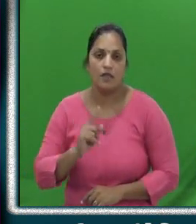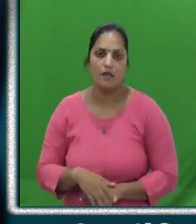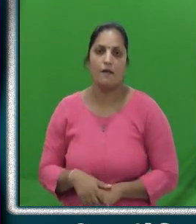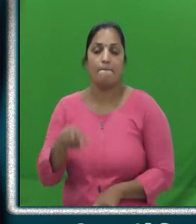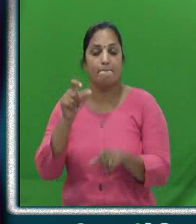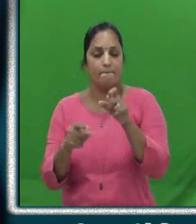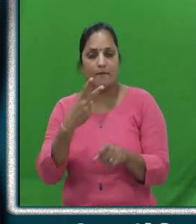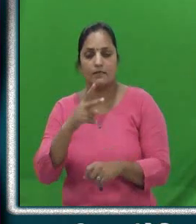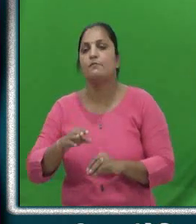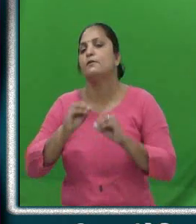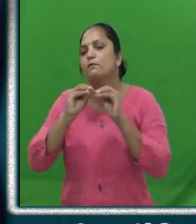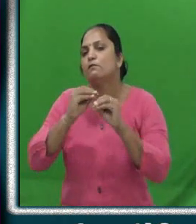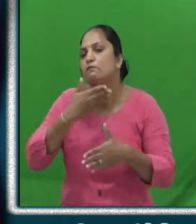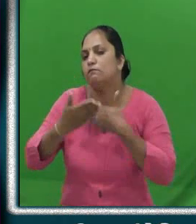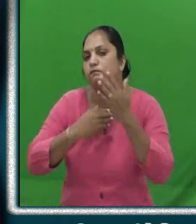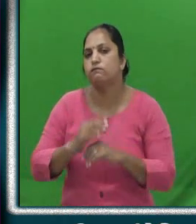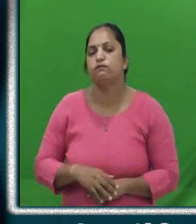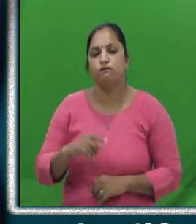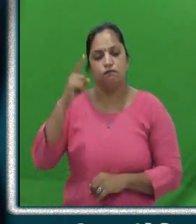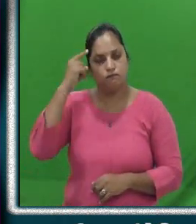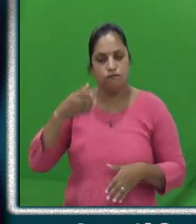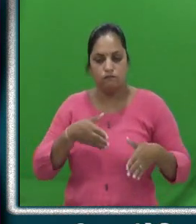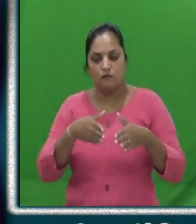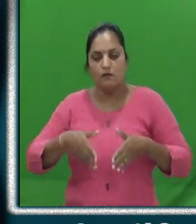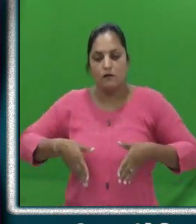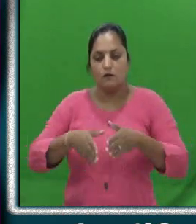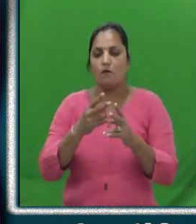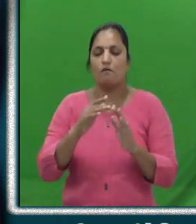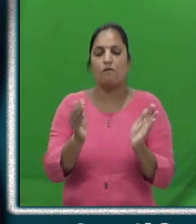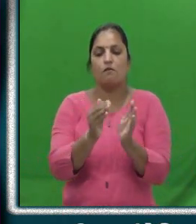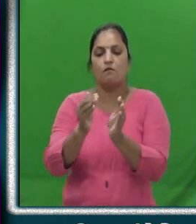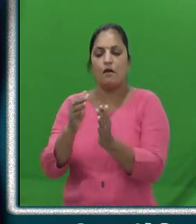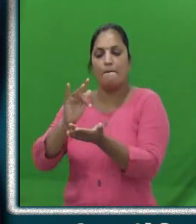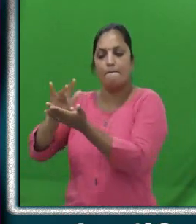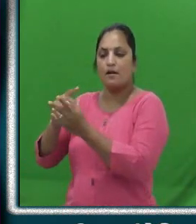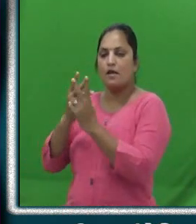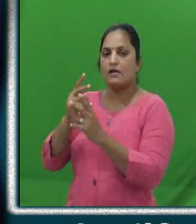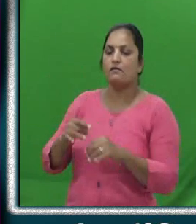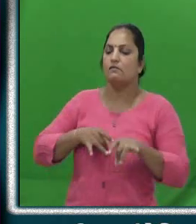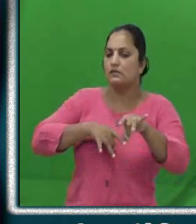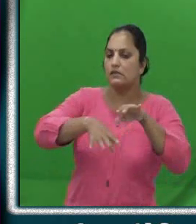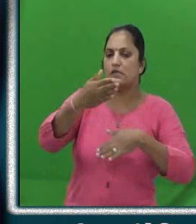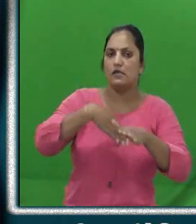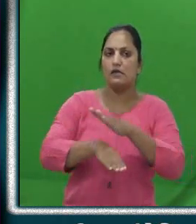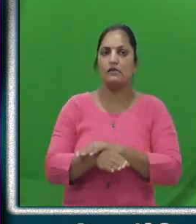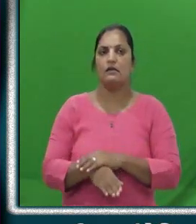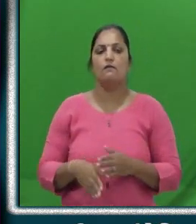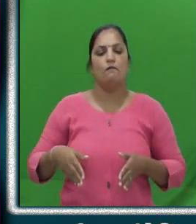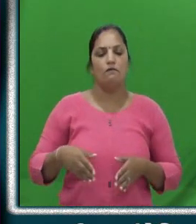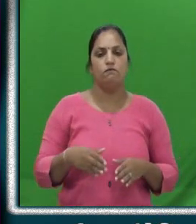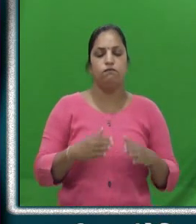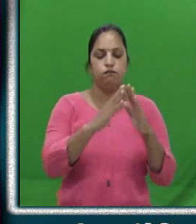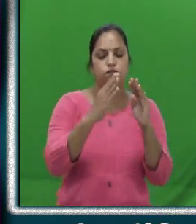નહીં કરતા, લોકોને શિક્ષિત પણ કરે છે. શેરી નાટકો દ્વારા અલગ અલગ ગામડાઓ અથવા શહેરો હોય